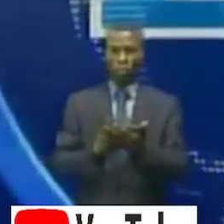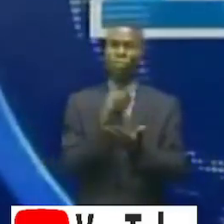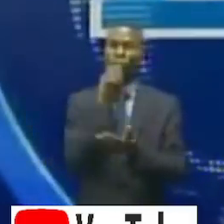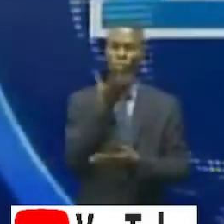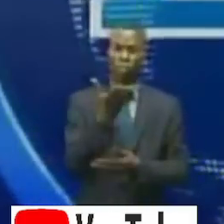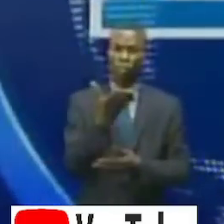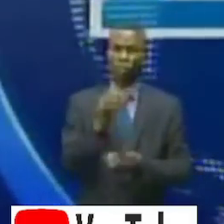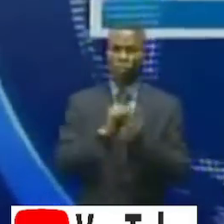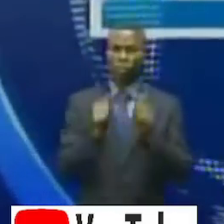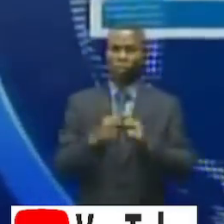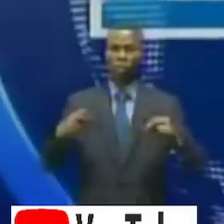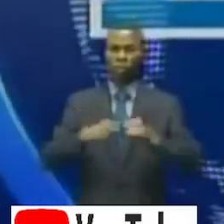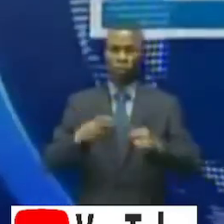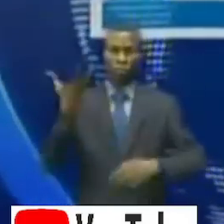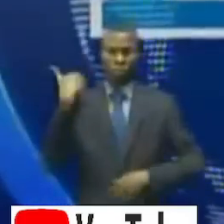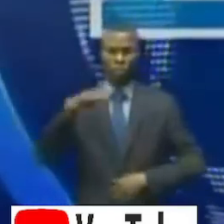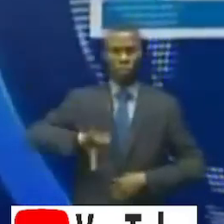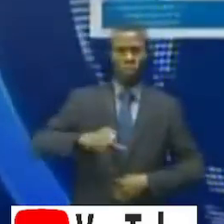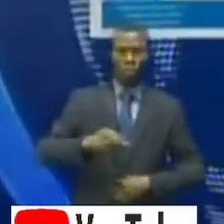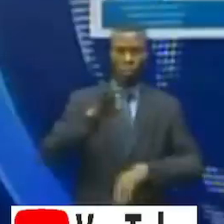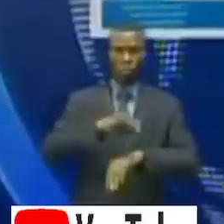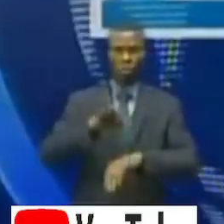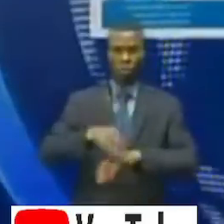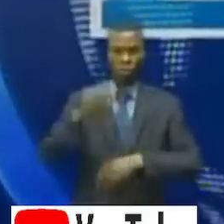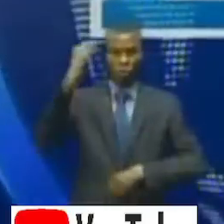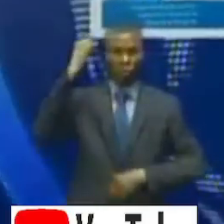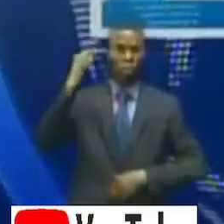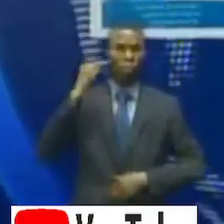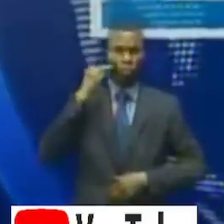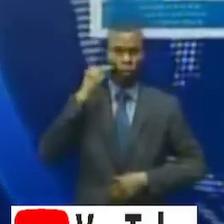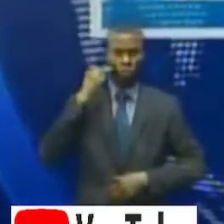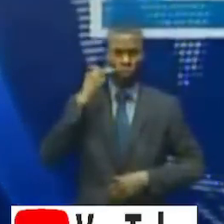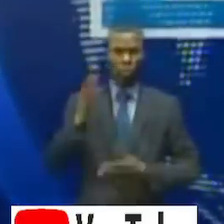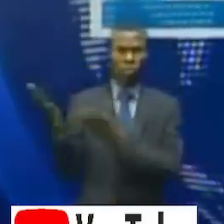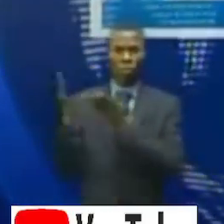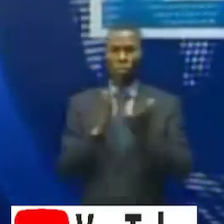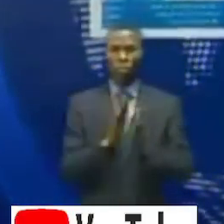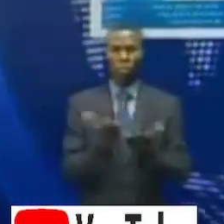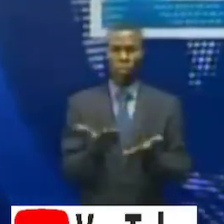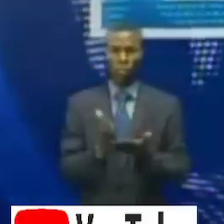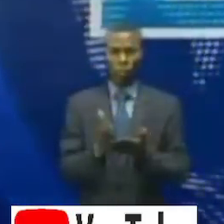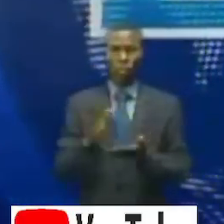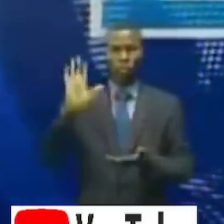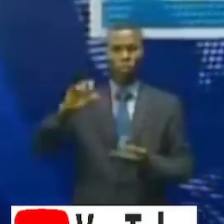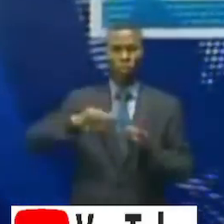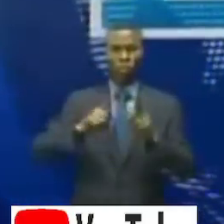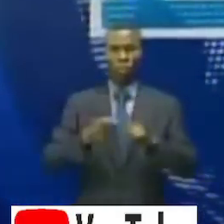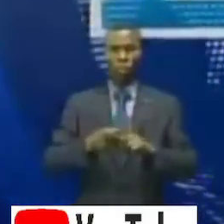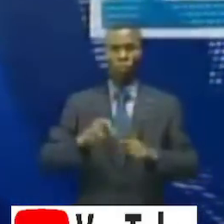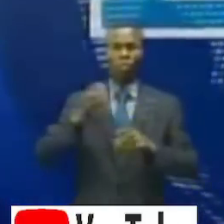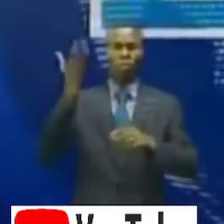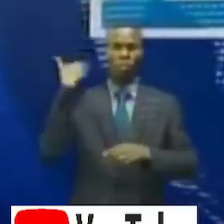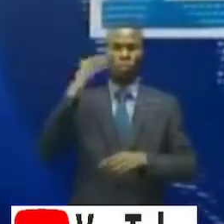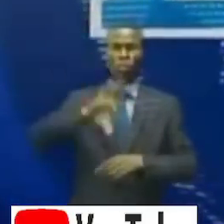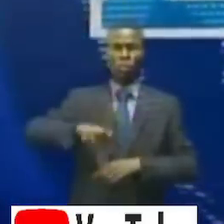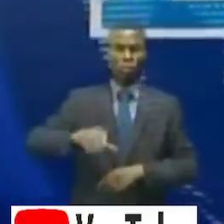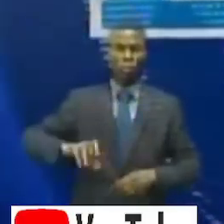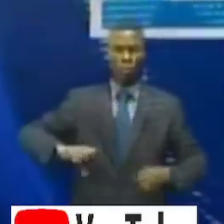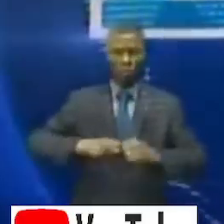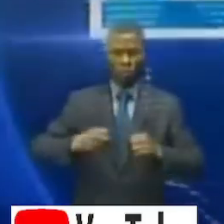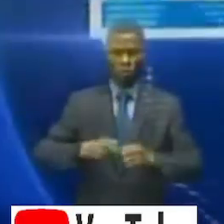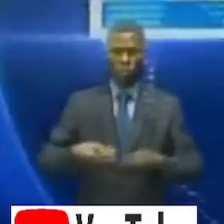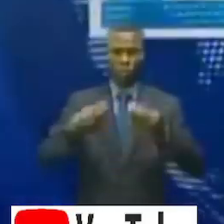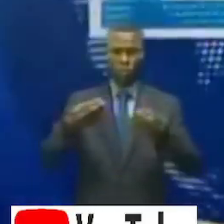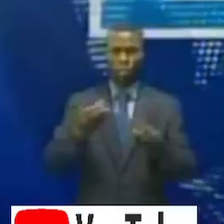des hydrocarbures. Une occasion pour la ministre du Portefeuille et son collègue des hydrocarbures de remettre